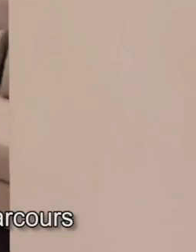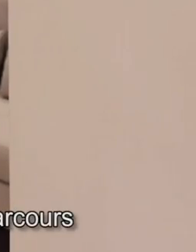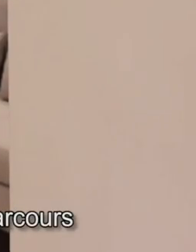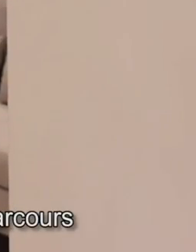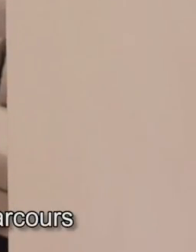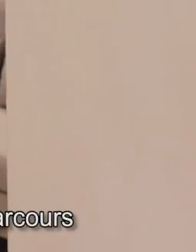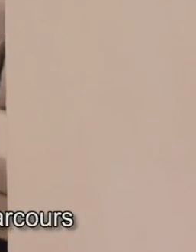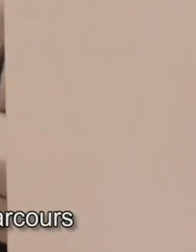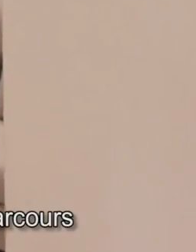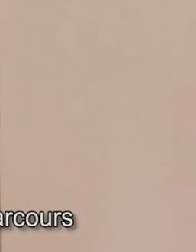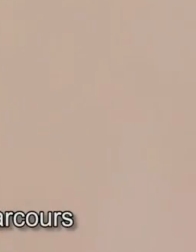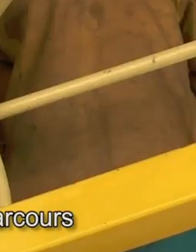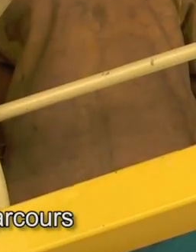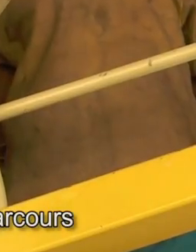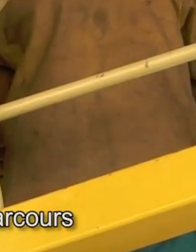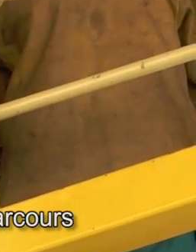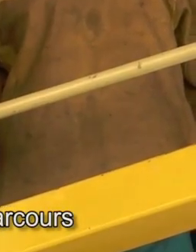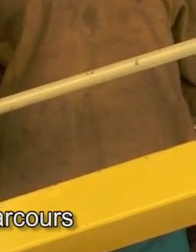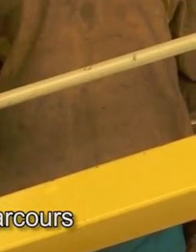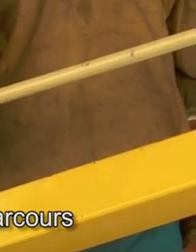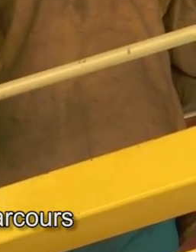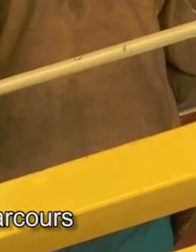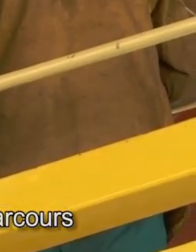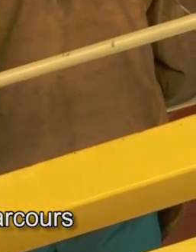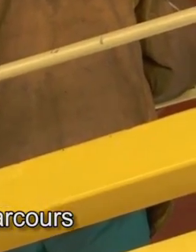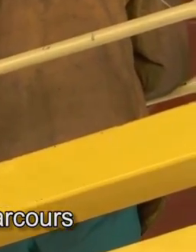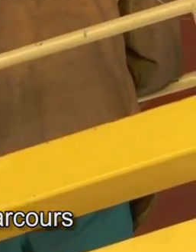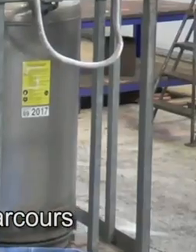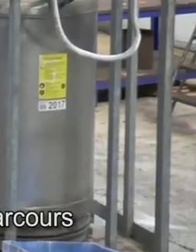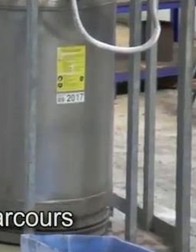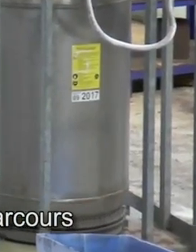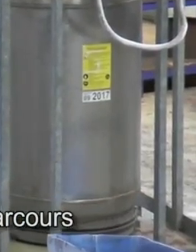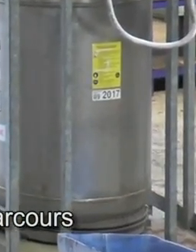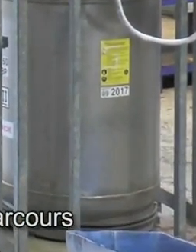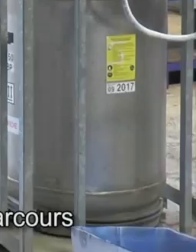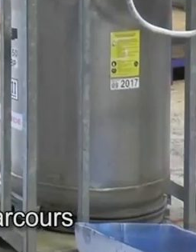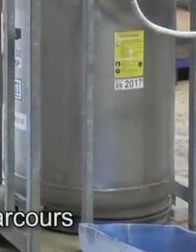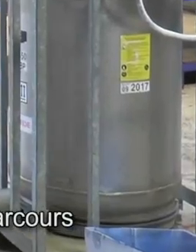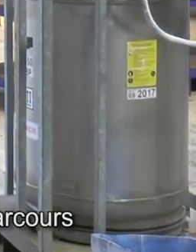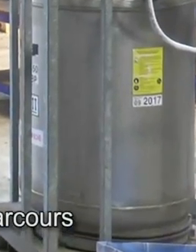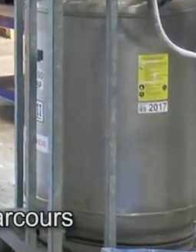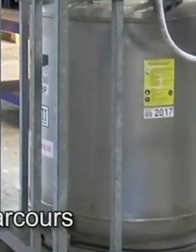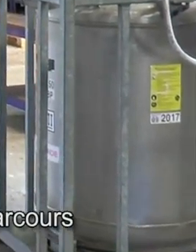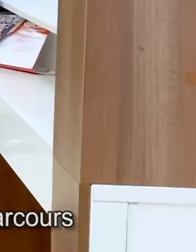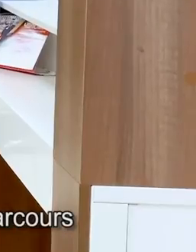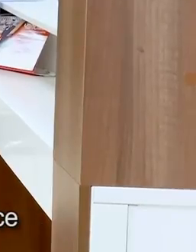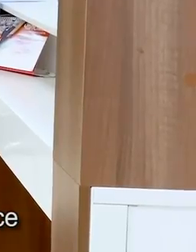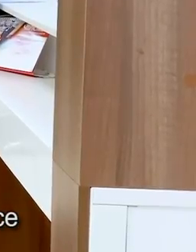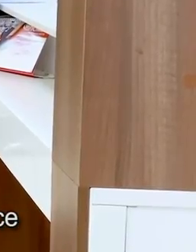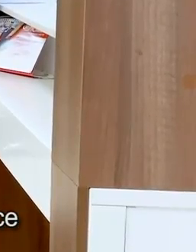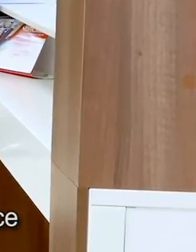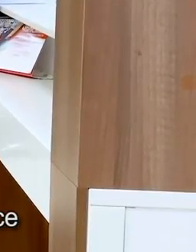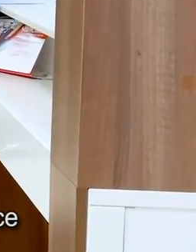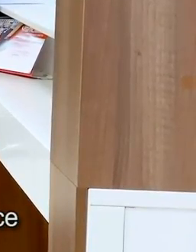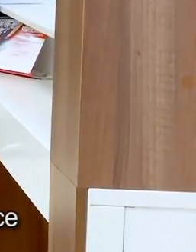faut aussi revaloriser les métiers essentiels, sécuriser les parcours professionnels en s'appuyant sur la formation tout au long de la